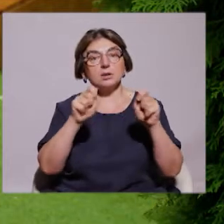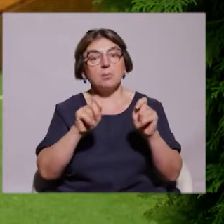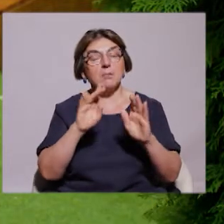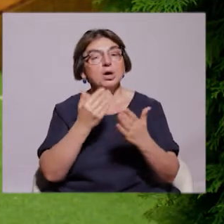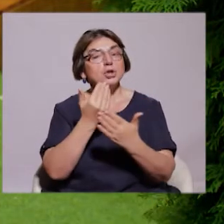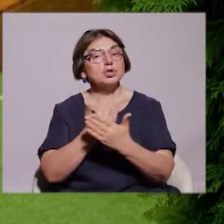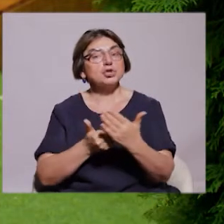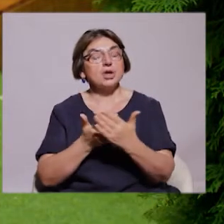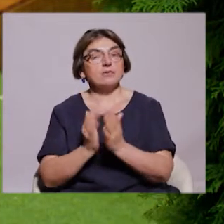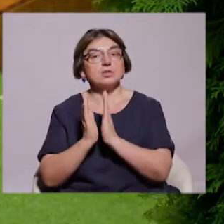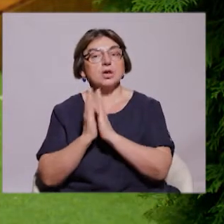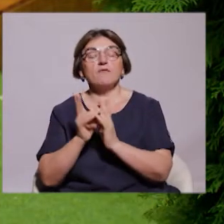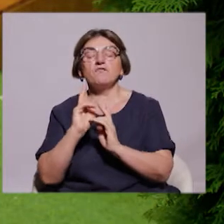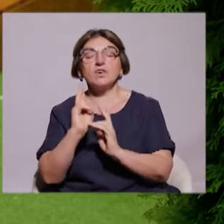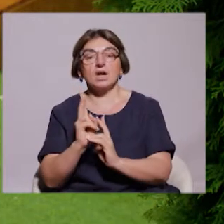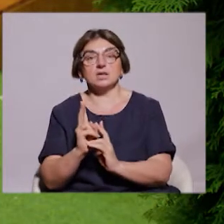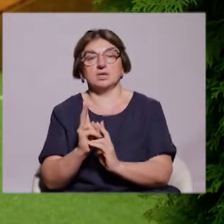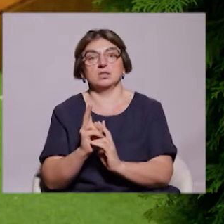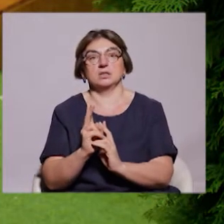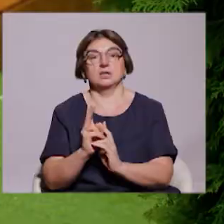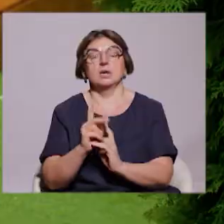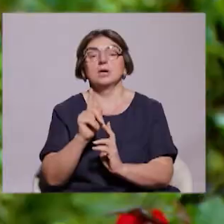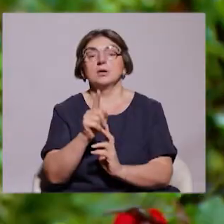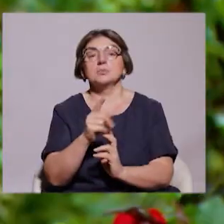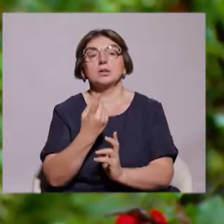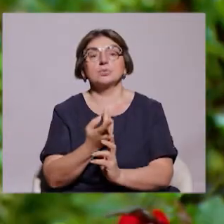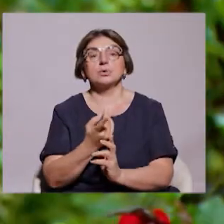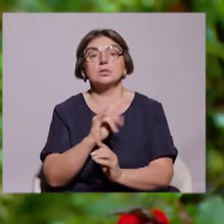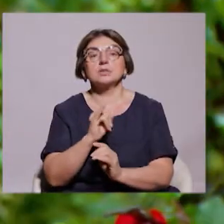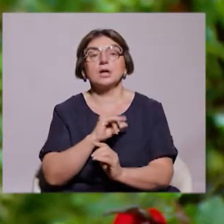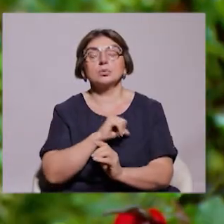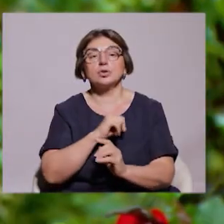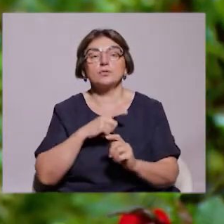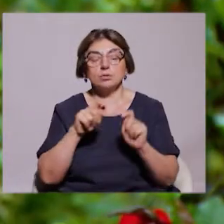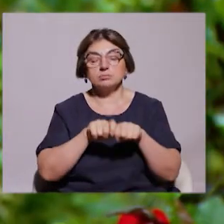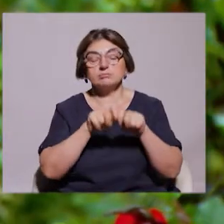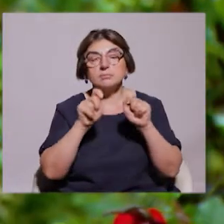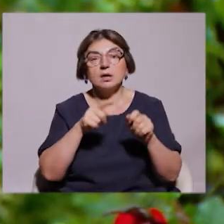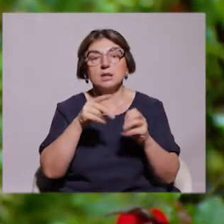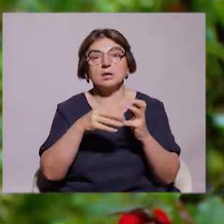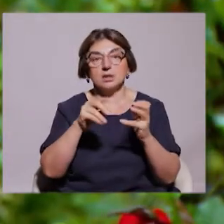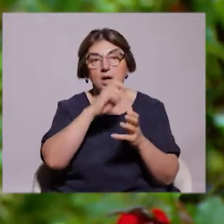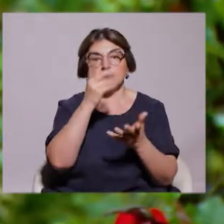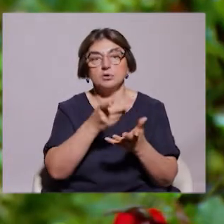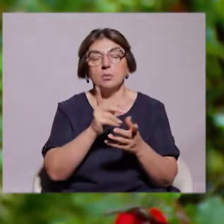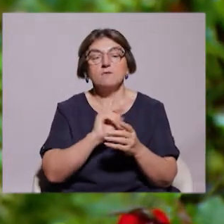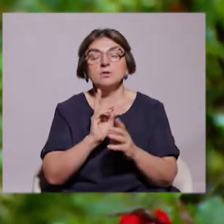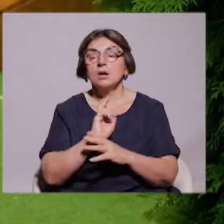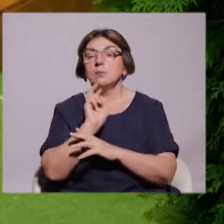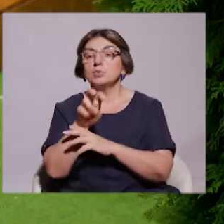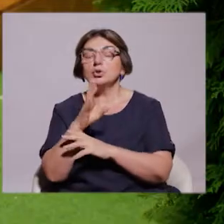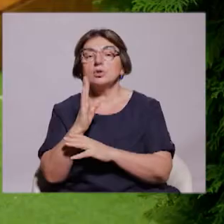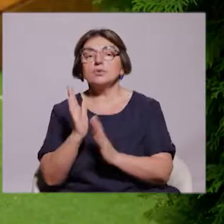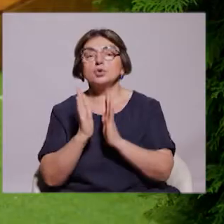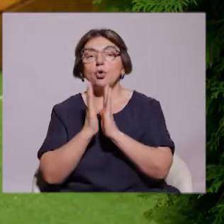ვიღაცას იმისათვის, რომ სად უნდა დაარსებულიყო კოლონია. ჩვენ გავიგებთ ახლა, ვისთან მიდიოდნენ და ვის ეკითხებოდნენ ისინი